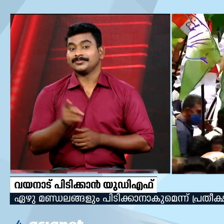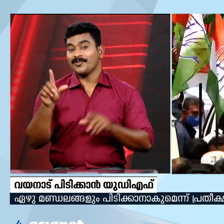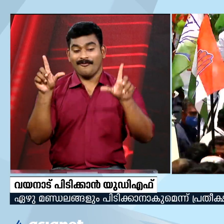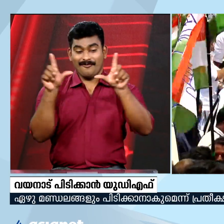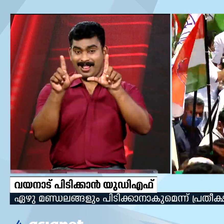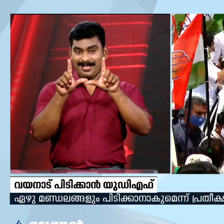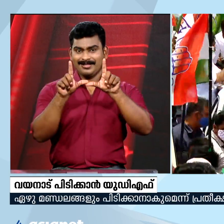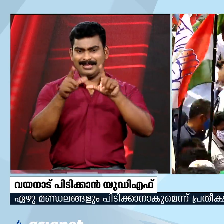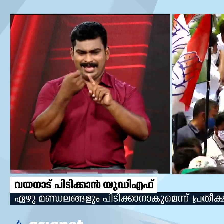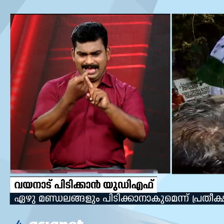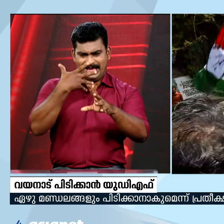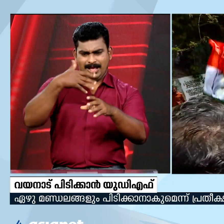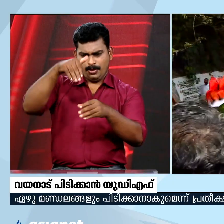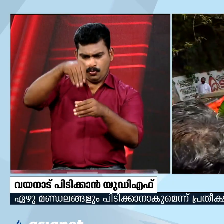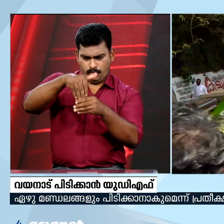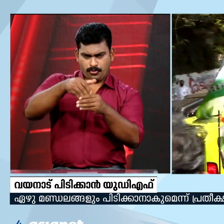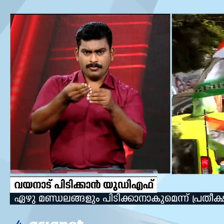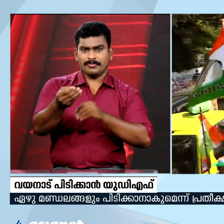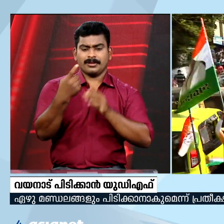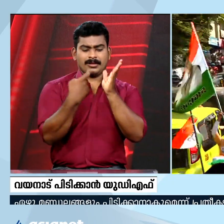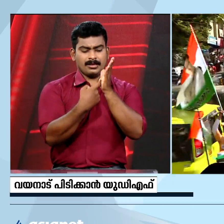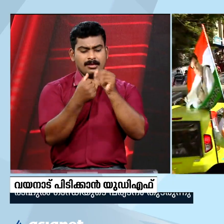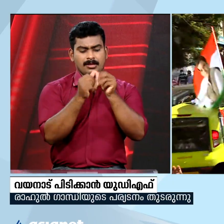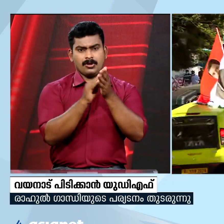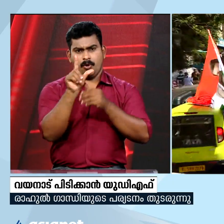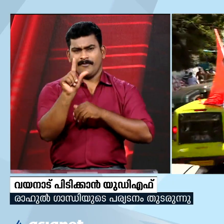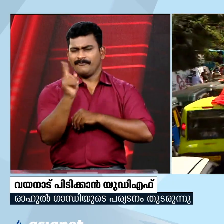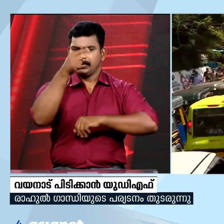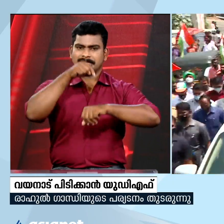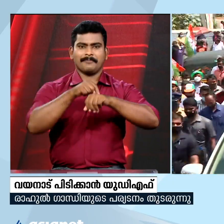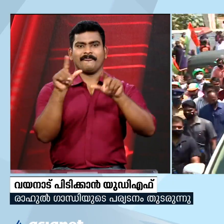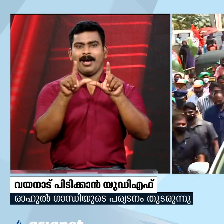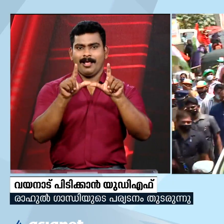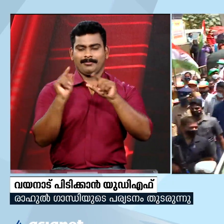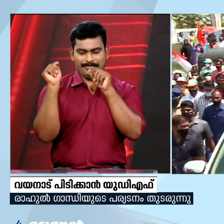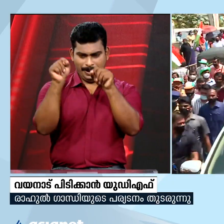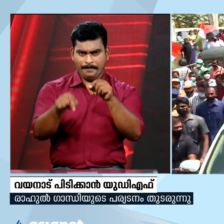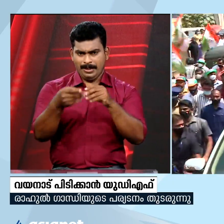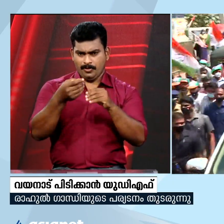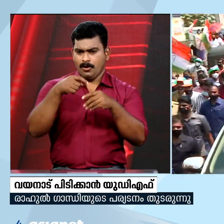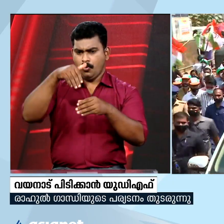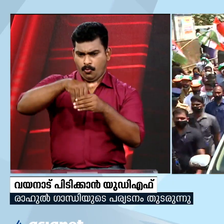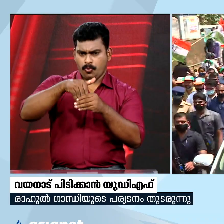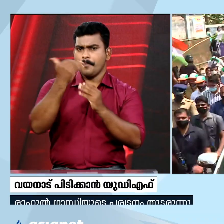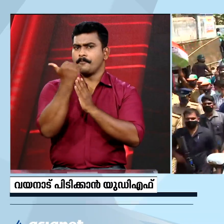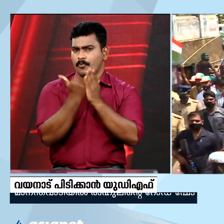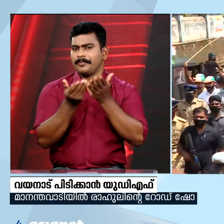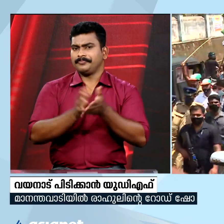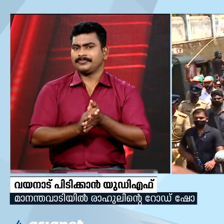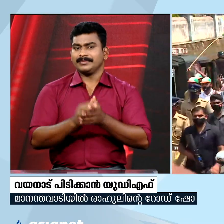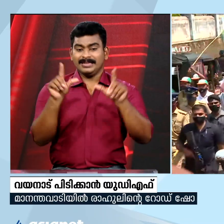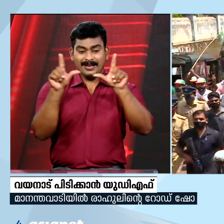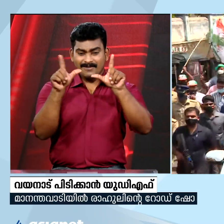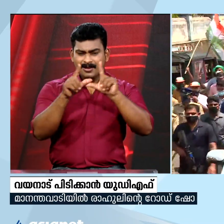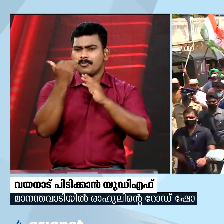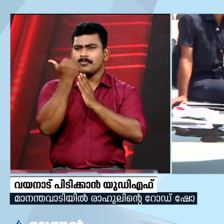നിയമസഭാ തെരഞ്ഞെടുപ്പ് പ്രഖ്യാപിച്ച ശേഷം ആദ്യമായാണ് രാഹുൽ ഗാന്ധി വയനാട്ടിലെത്തുന്നത്. മാനന്തവാടി നിയമസഭാ മണ്ഡലത്തിലെ റോഡ് ഷോയോടെയായിരുന്നു